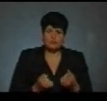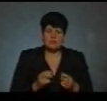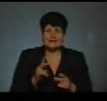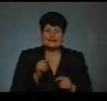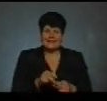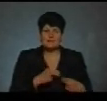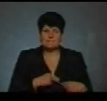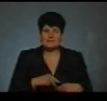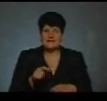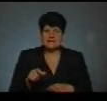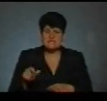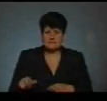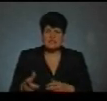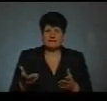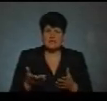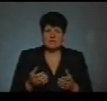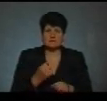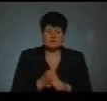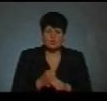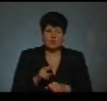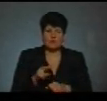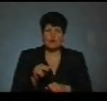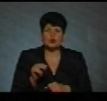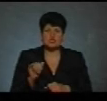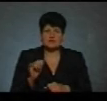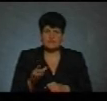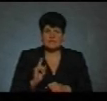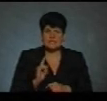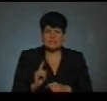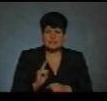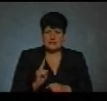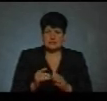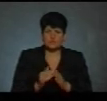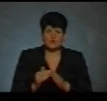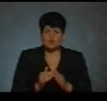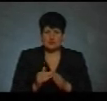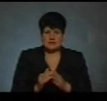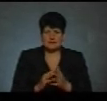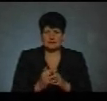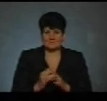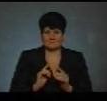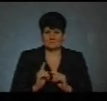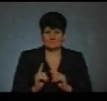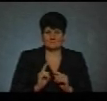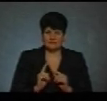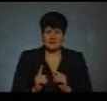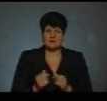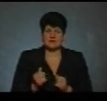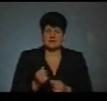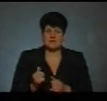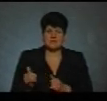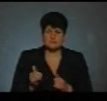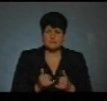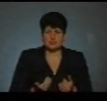тих працівників установ підприємств, які працюють в Почаєві, які десь доїжджають сусідніх населених пунктів, які